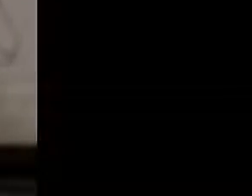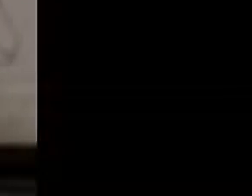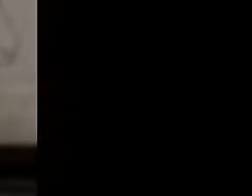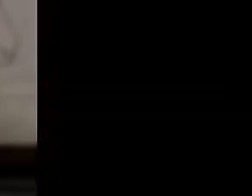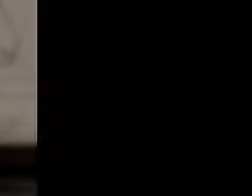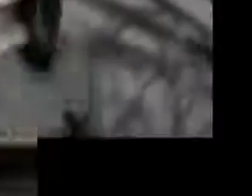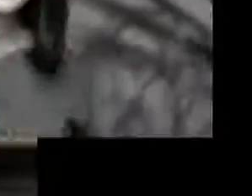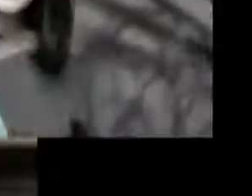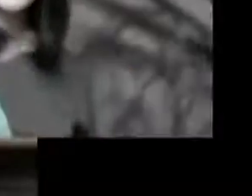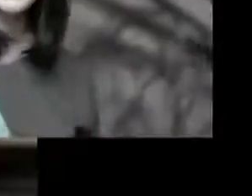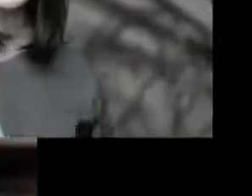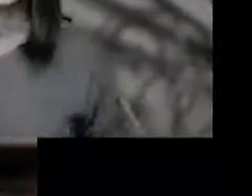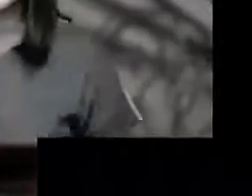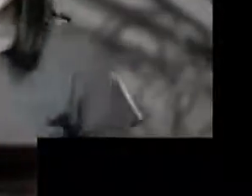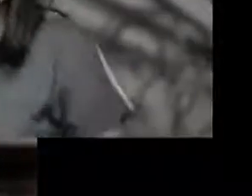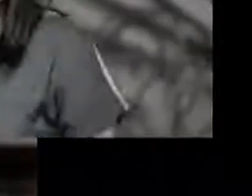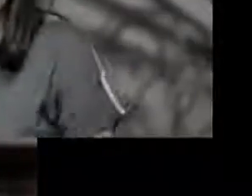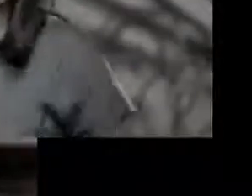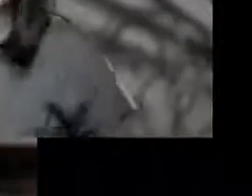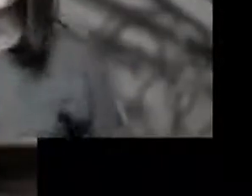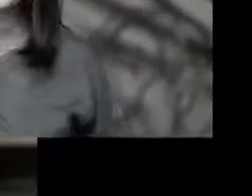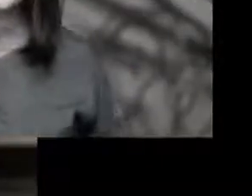kita ibu-ibu